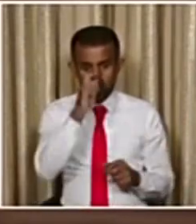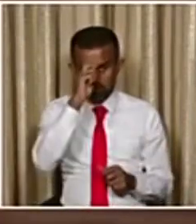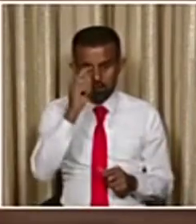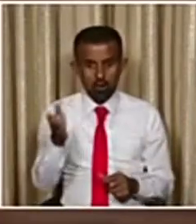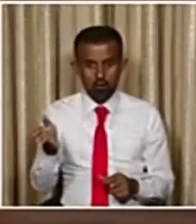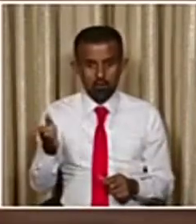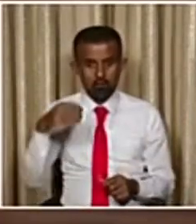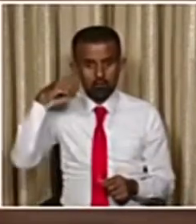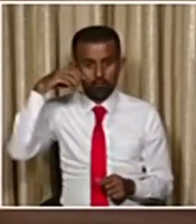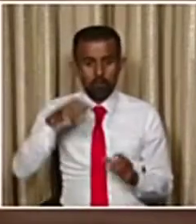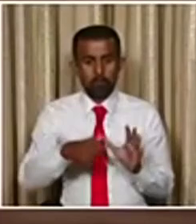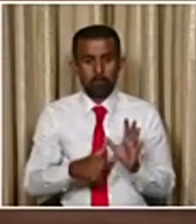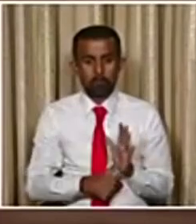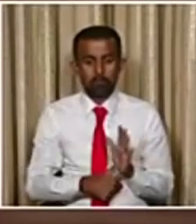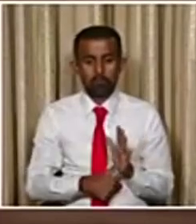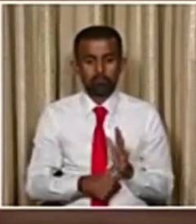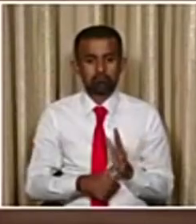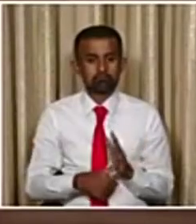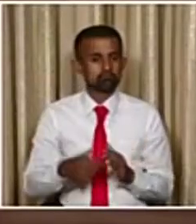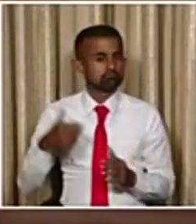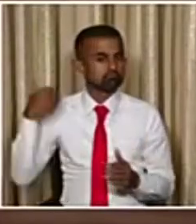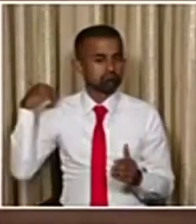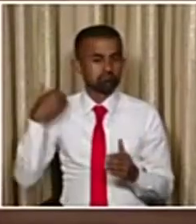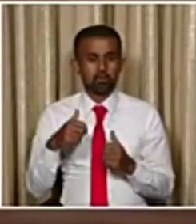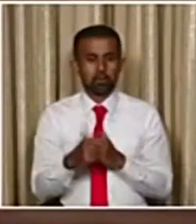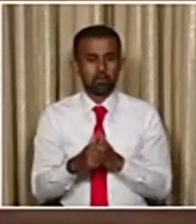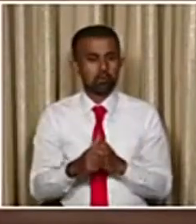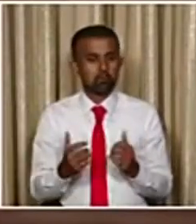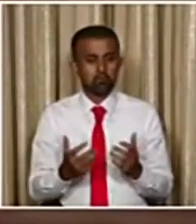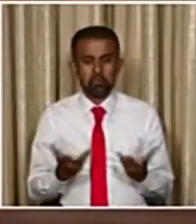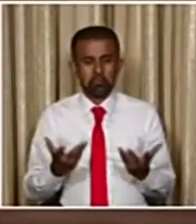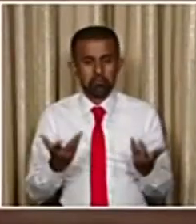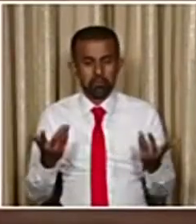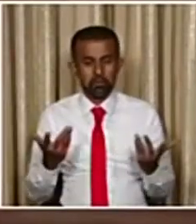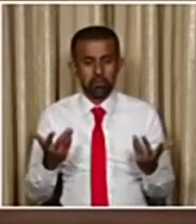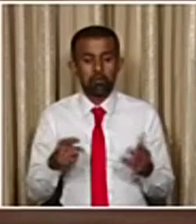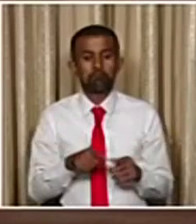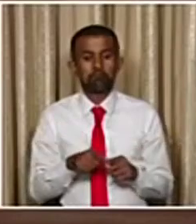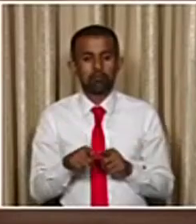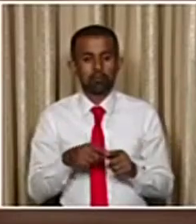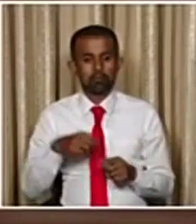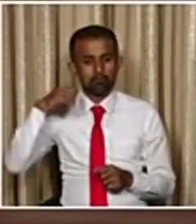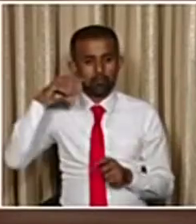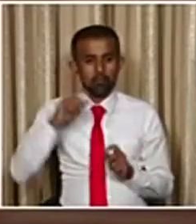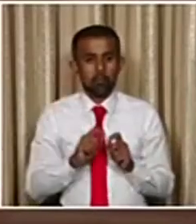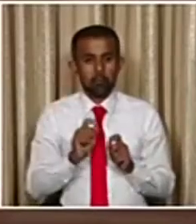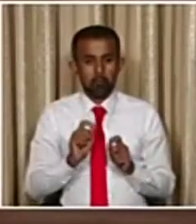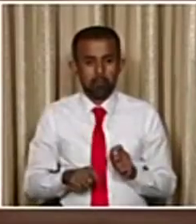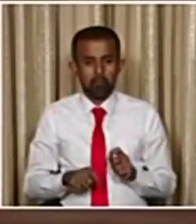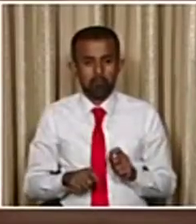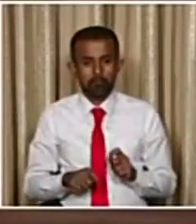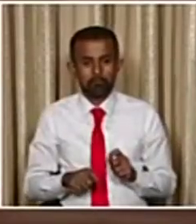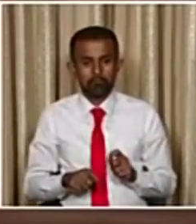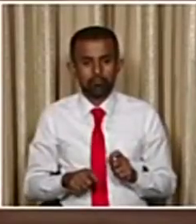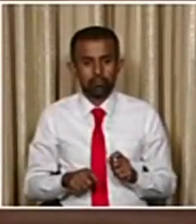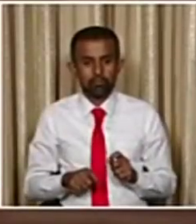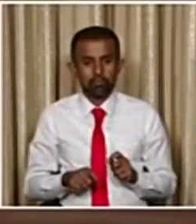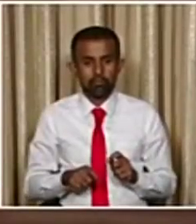හිටියා. විදුලි බල පනත කවදාක්වත් හදන්න බැරුව තිබිච්ච තැනක් විදුලි බල මණ්ඩලය කියන්නේ. අද විදුලි